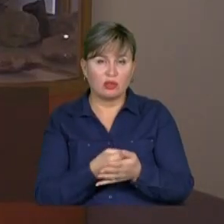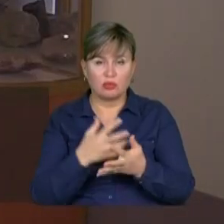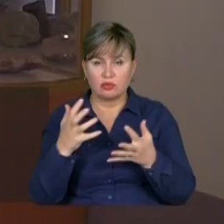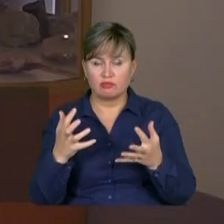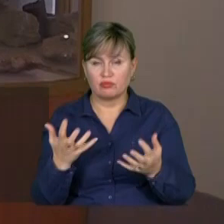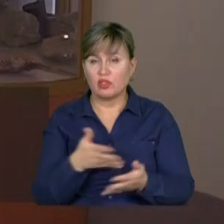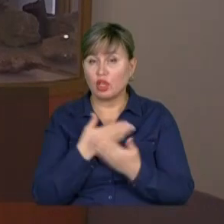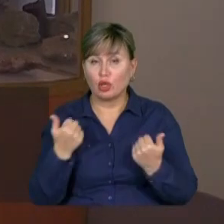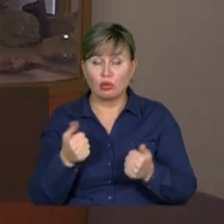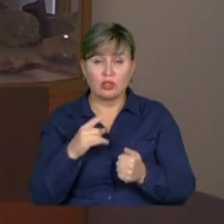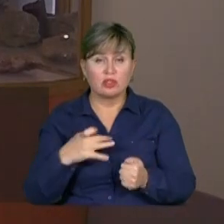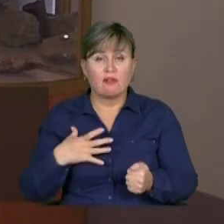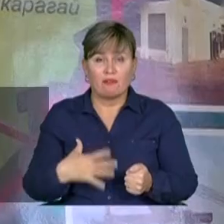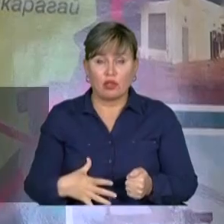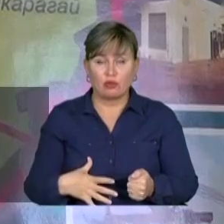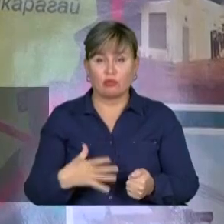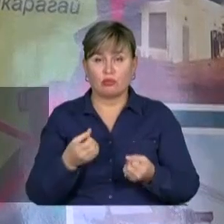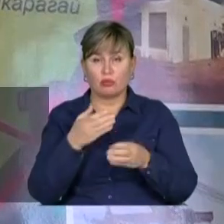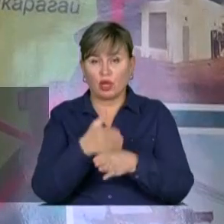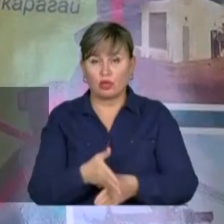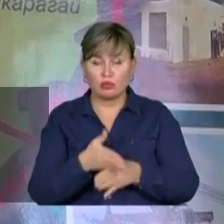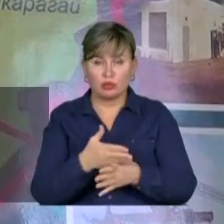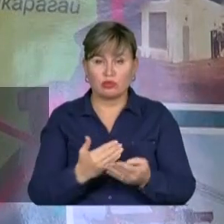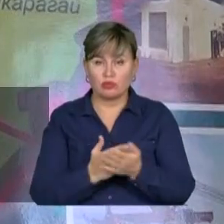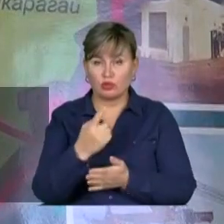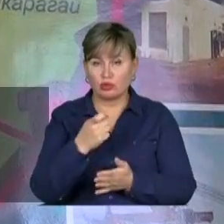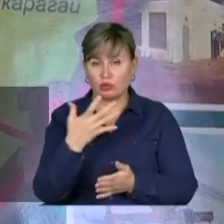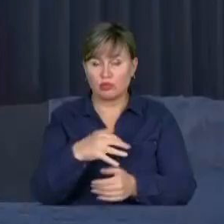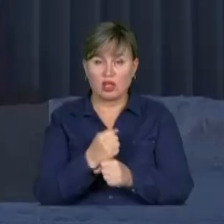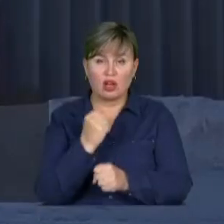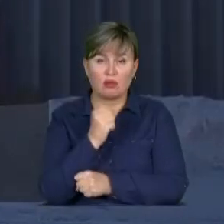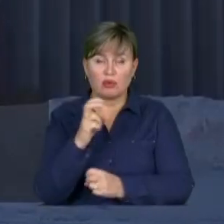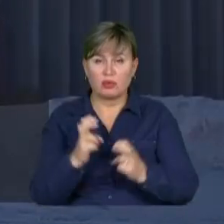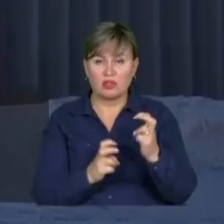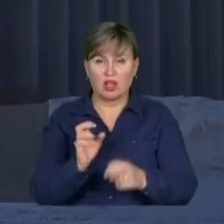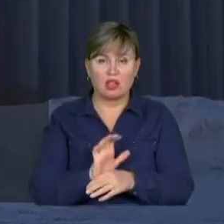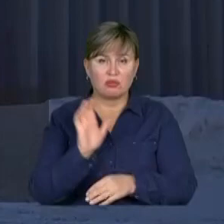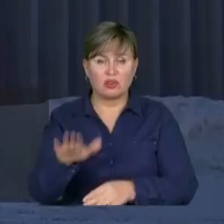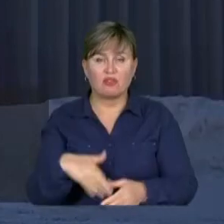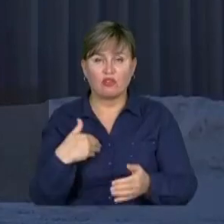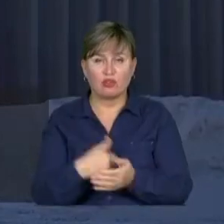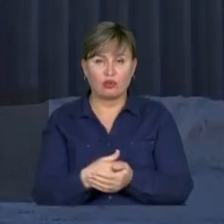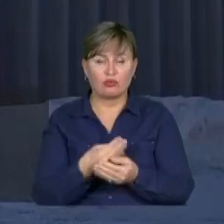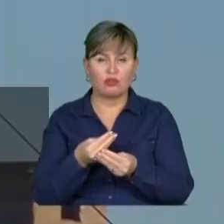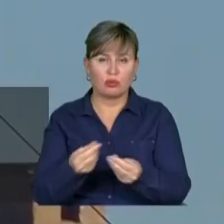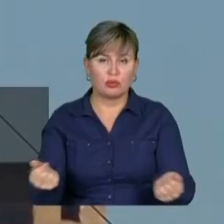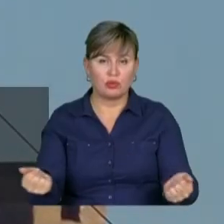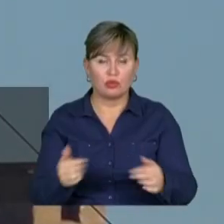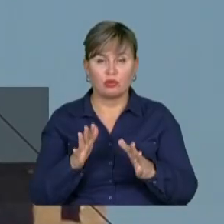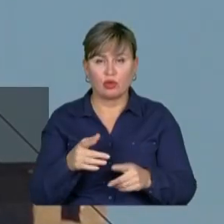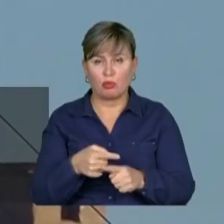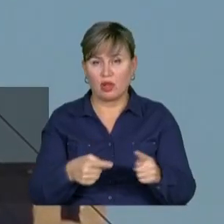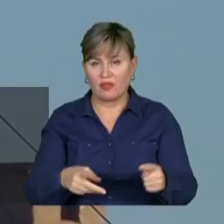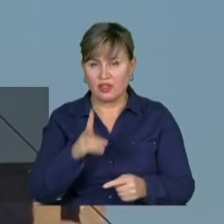Тем временем из-за вынужденного простоя свыше 150 работников предприятия отправили в отпуск. Им выплачивают лишь